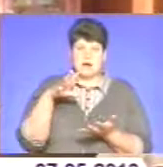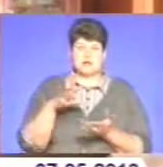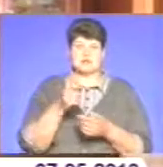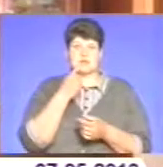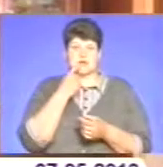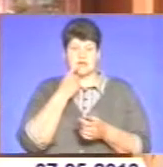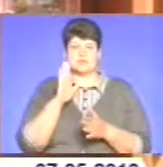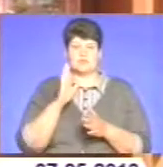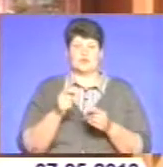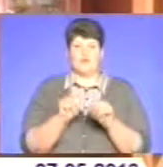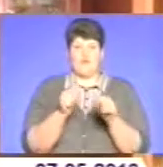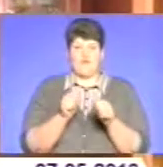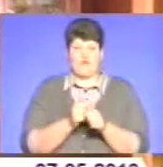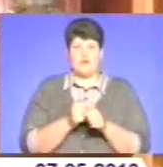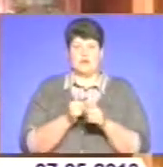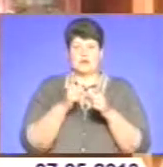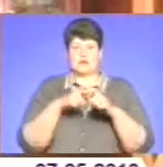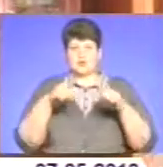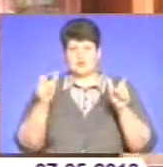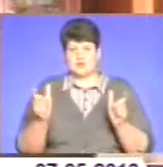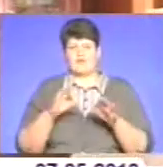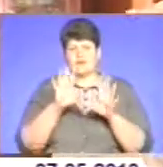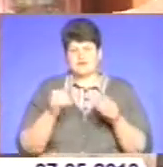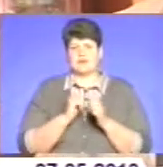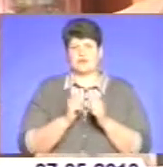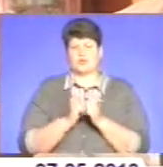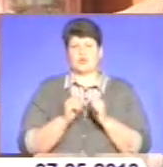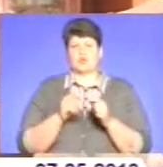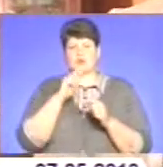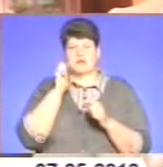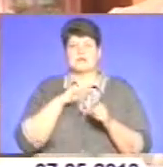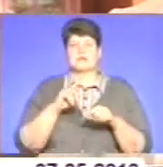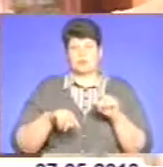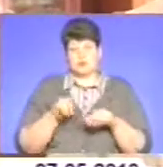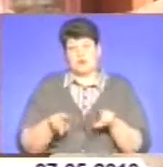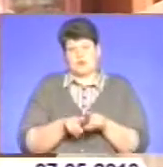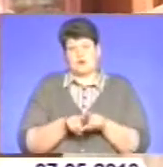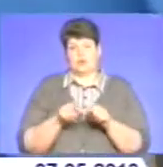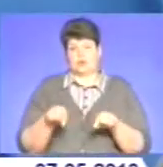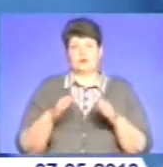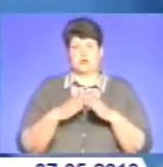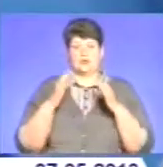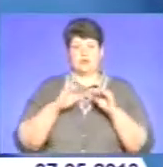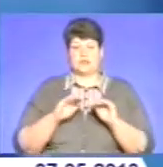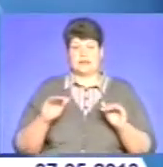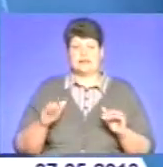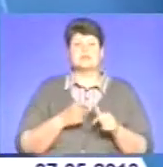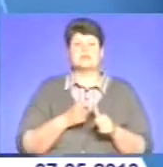і вони будуть оформлені з вишитими рушничками. Ну, все, як в кожній українській родині, так само і в нас, і в будинку дитини. Як тебе